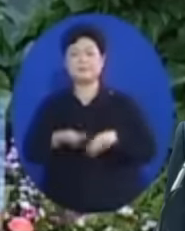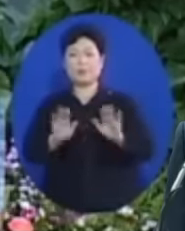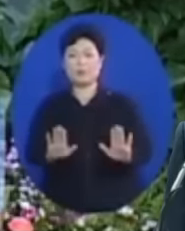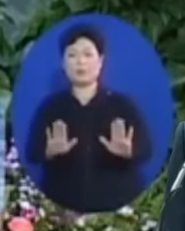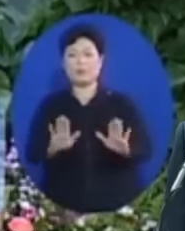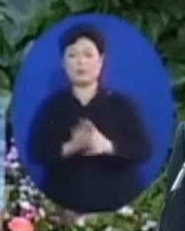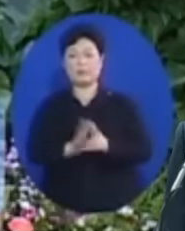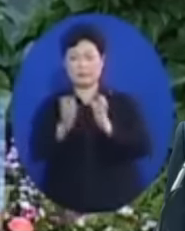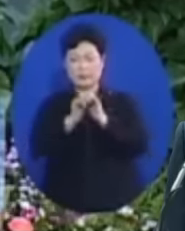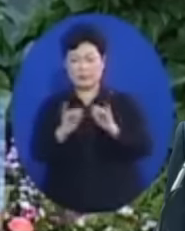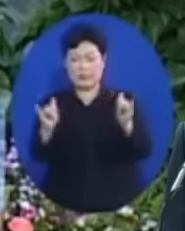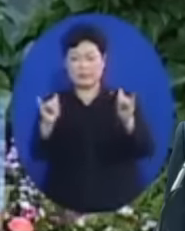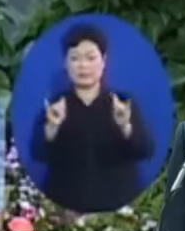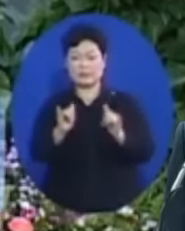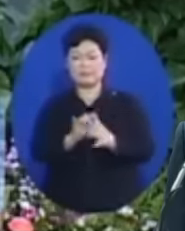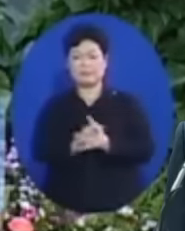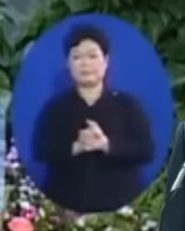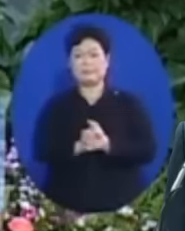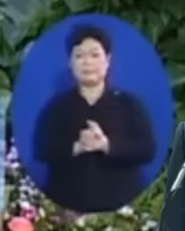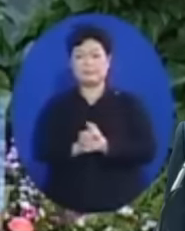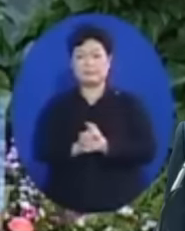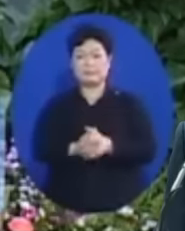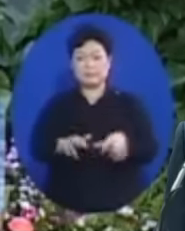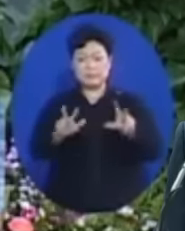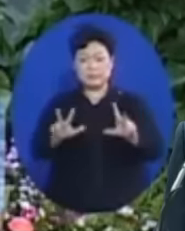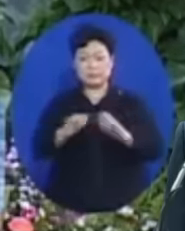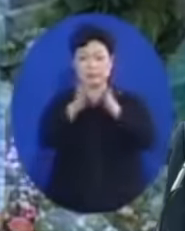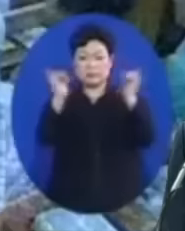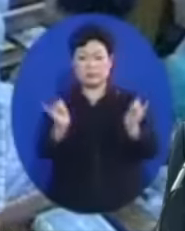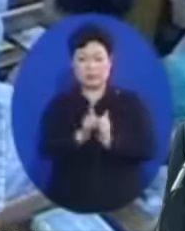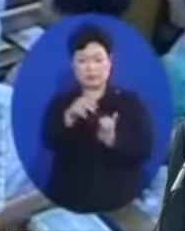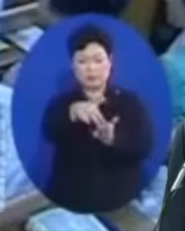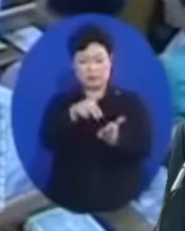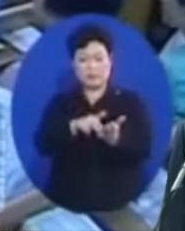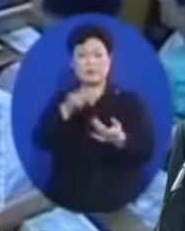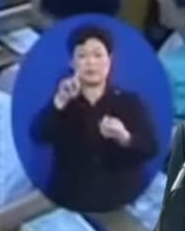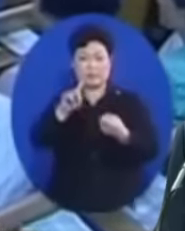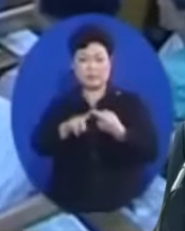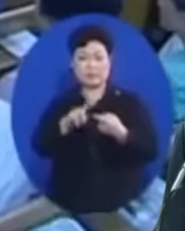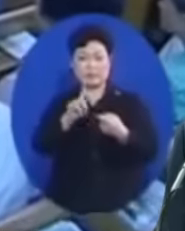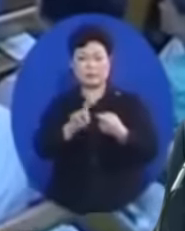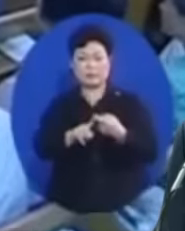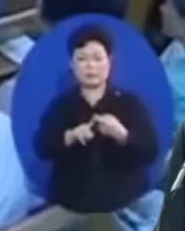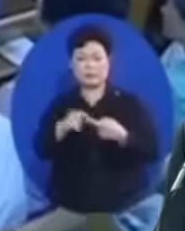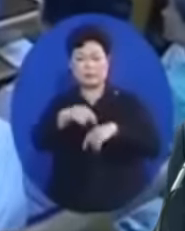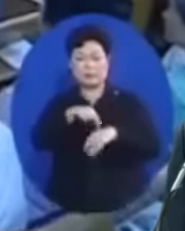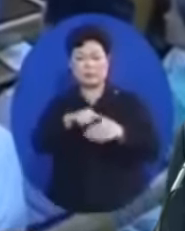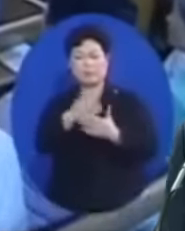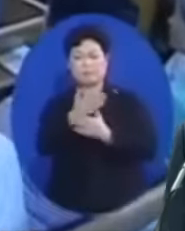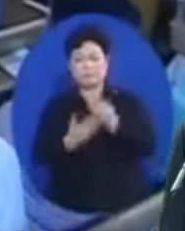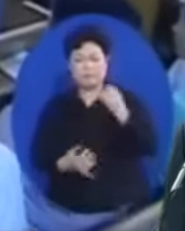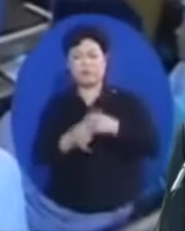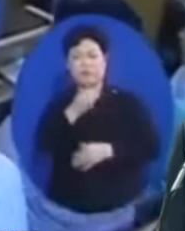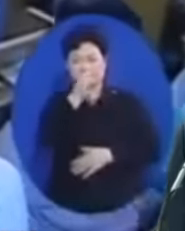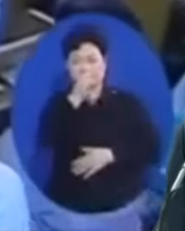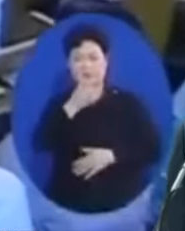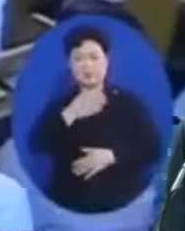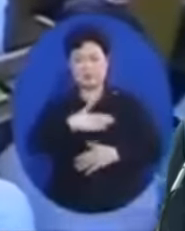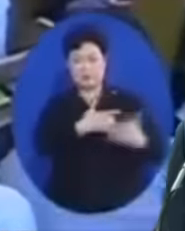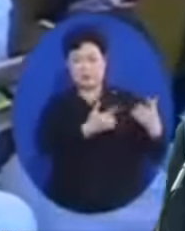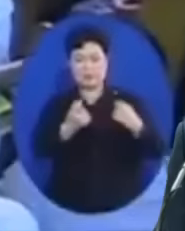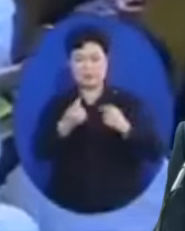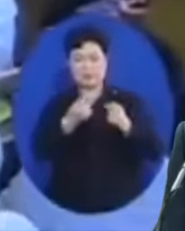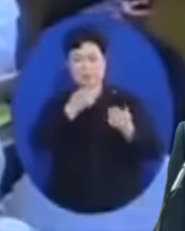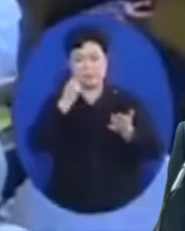오늘날 사람들은 현재 사회 형편에 대해서 굉장히 낙심하고 있는 것입니다 저는 이런